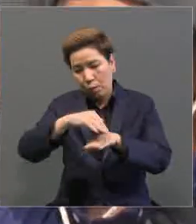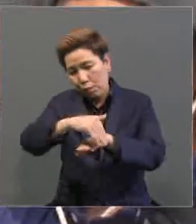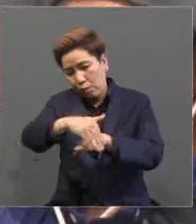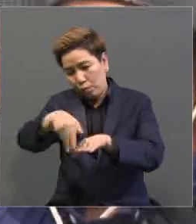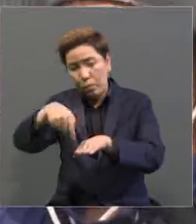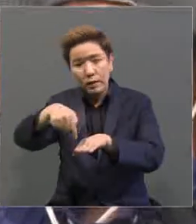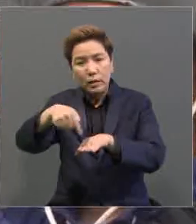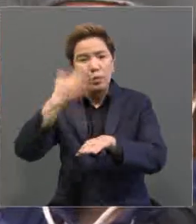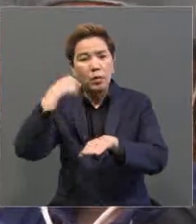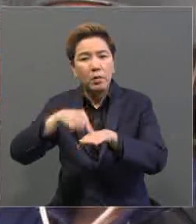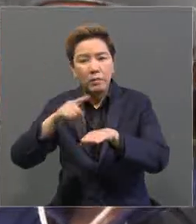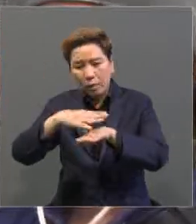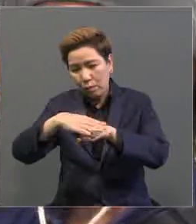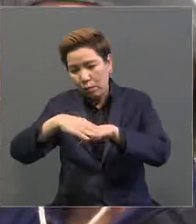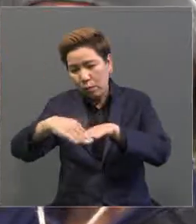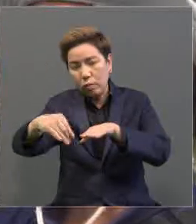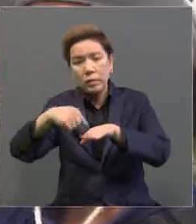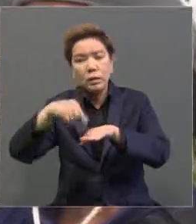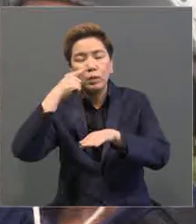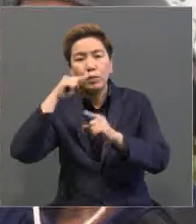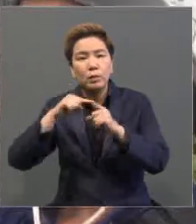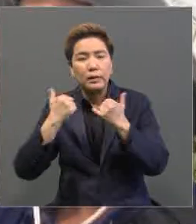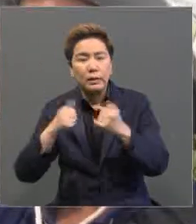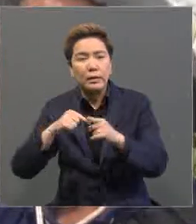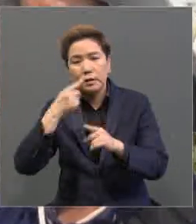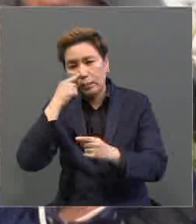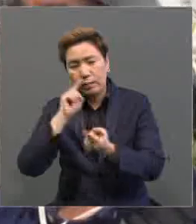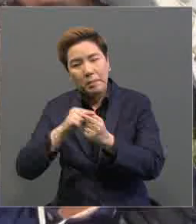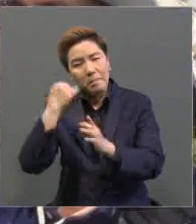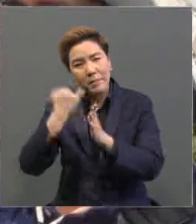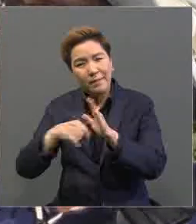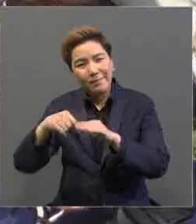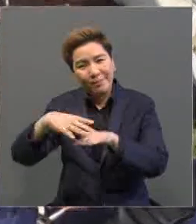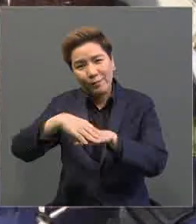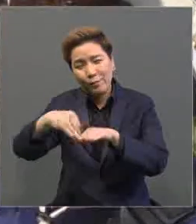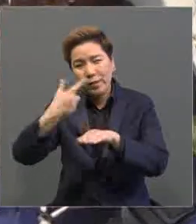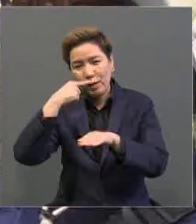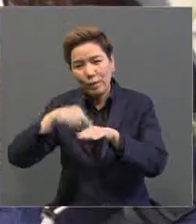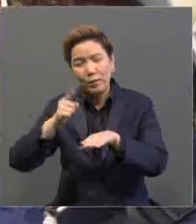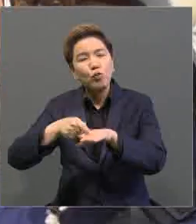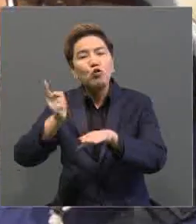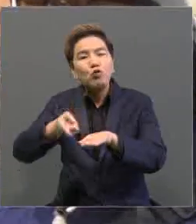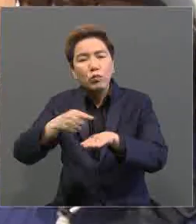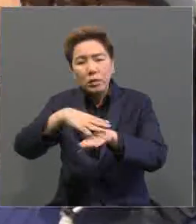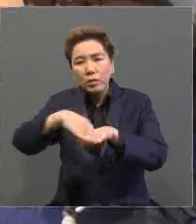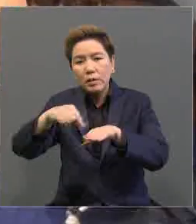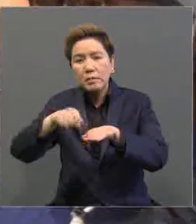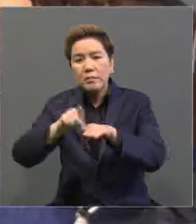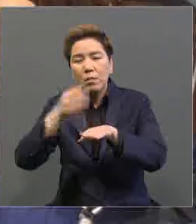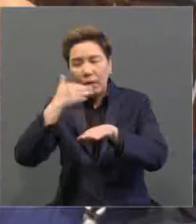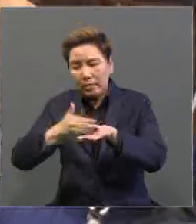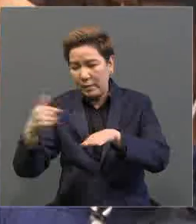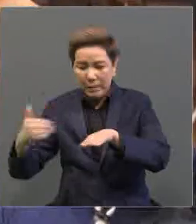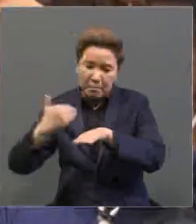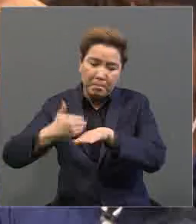ครับซึ่งบอกว่าเป็นส่วนที่งอกนะครับอันนี้เราพบความผิดแล้วว่าไม่ได้เป็นส่วนที่งอกนะครับเป็นส่วนที่รุกล้